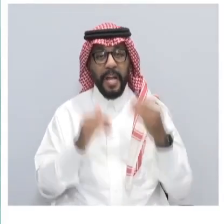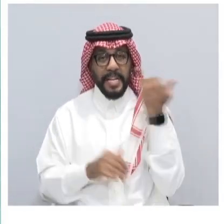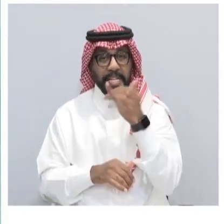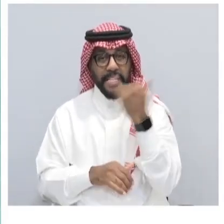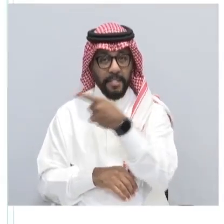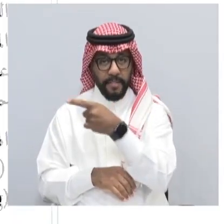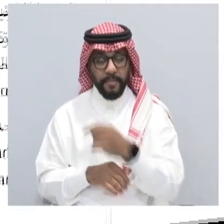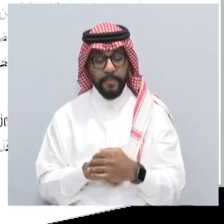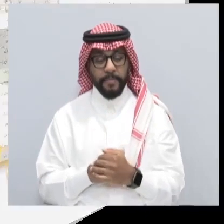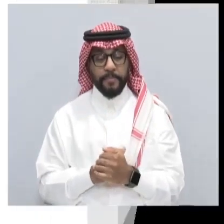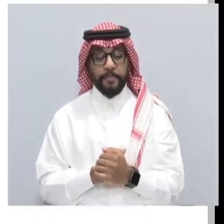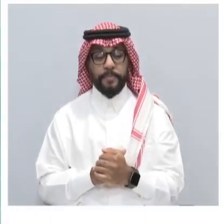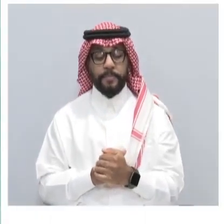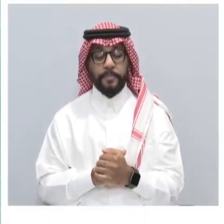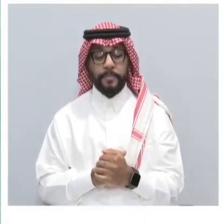شدنج